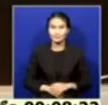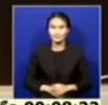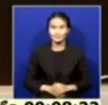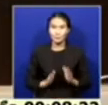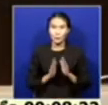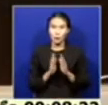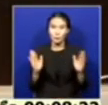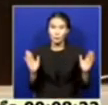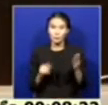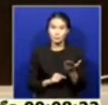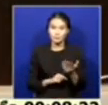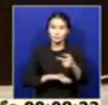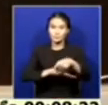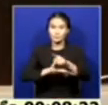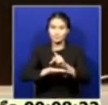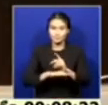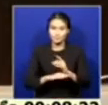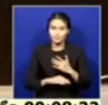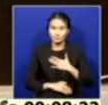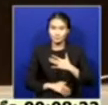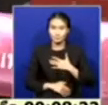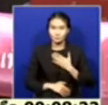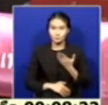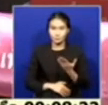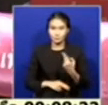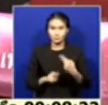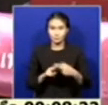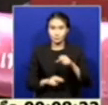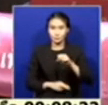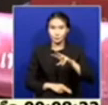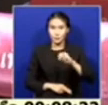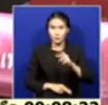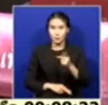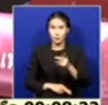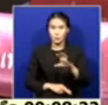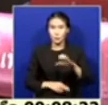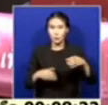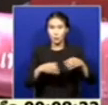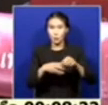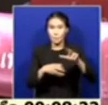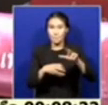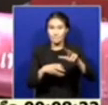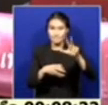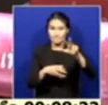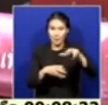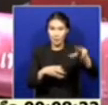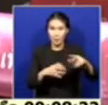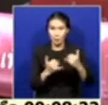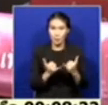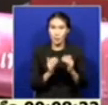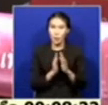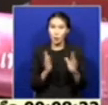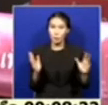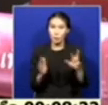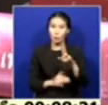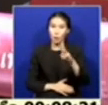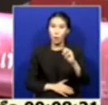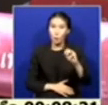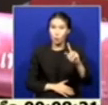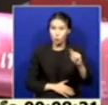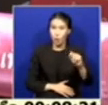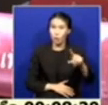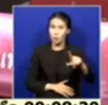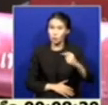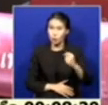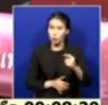ก็ขออนุญาตตอบเพียงเท่านี้แล้วก็ยินดีที่จะตอบคำถามอีกหลายคำถามเชิญครับ ชิญ